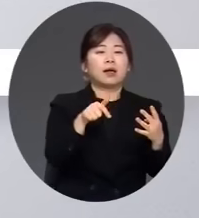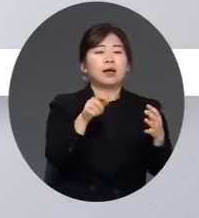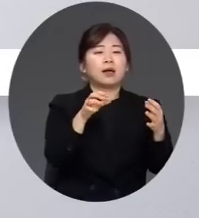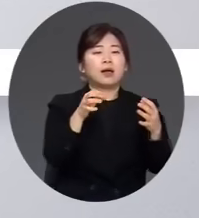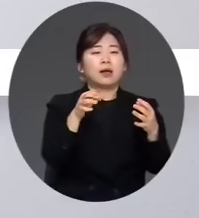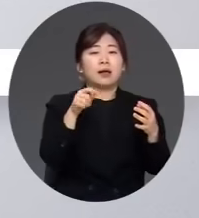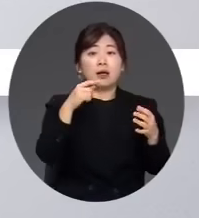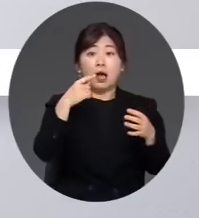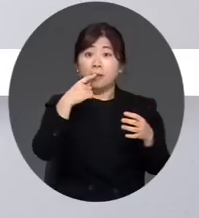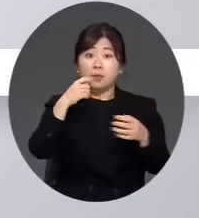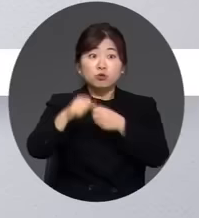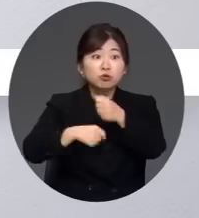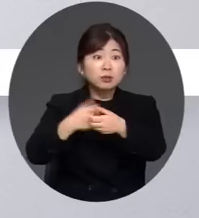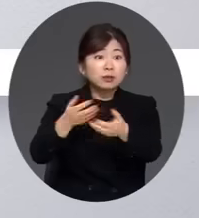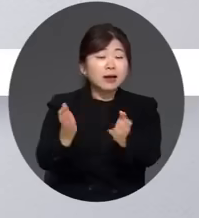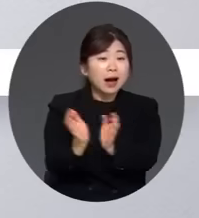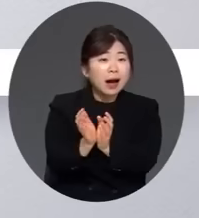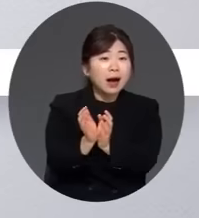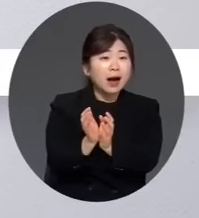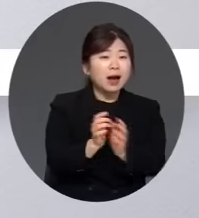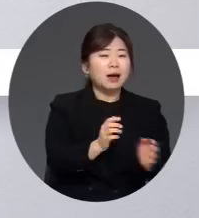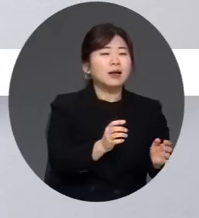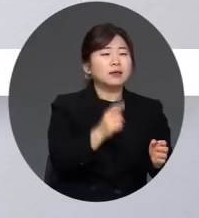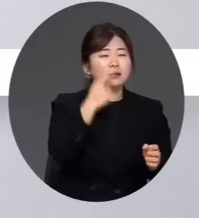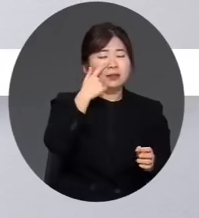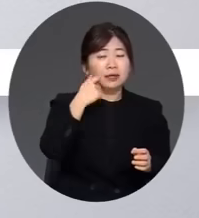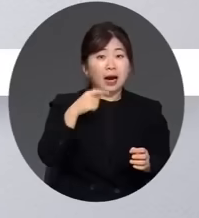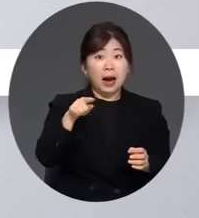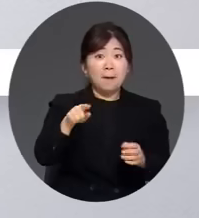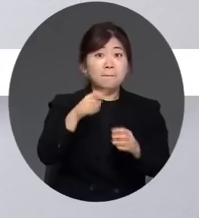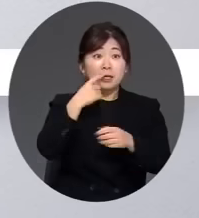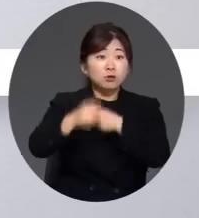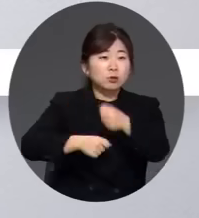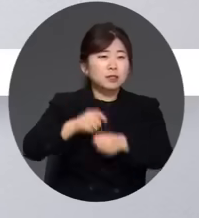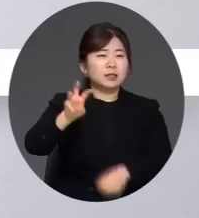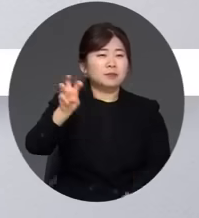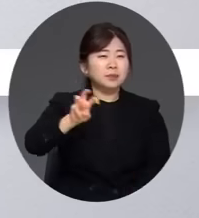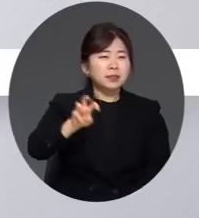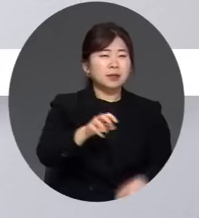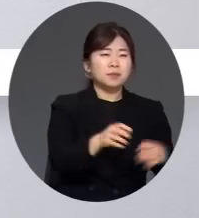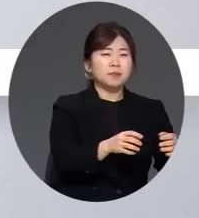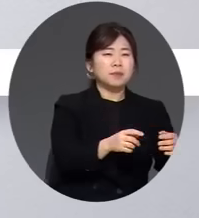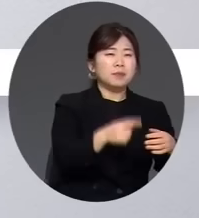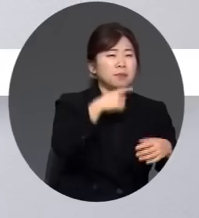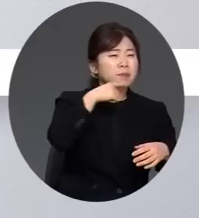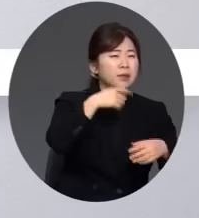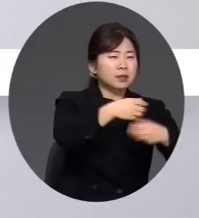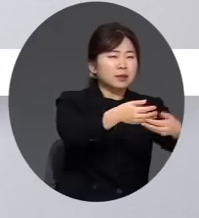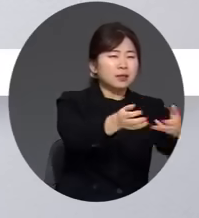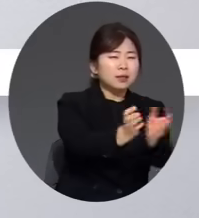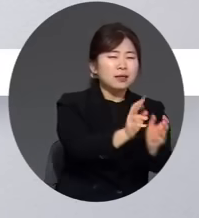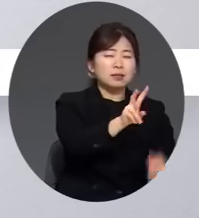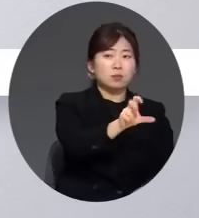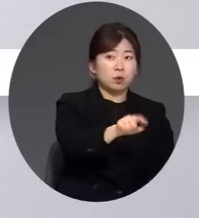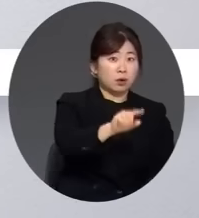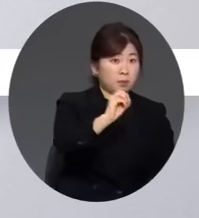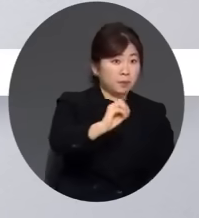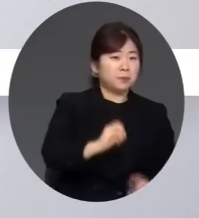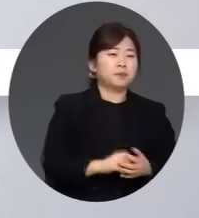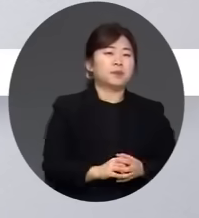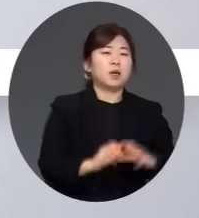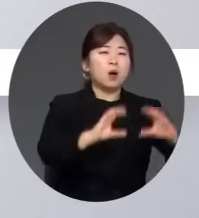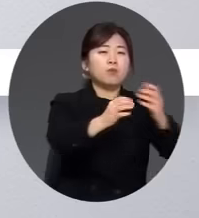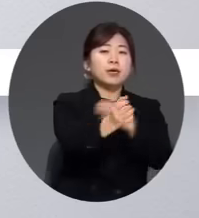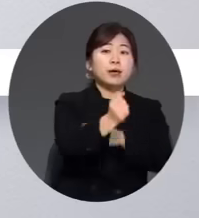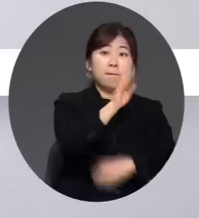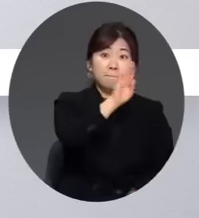경남도의회 의장과의 가상 대결에선 김종길 30 김하용 25% 5차 범위 내었습니다 국민의인